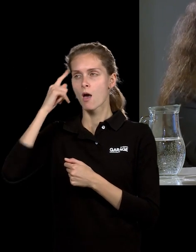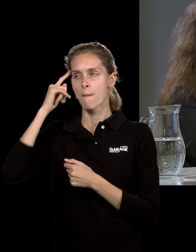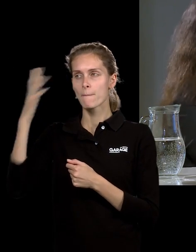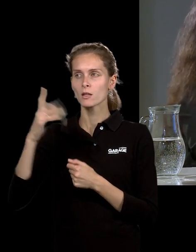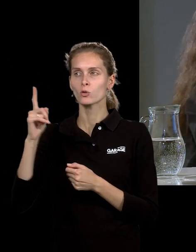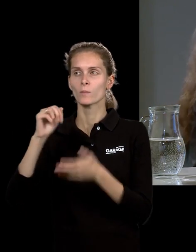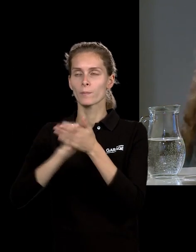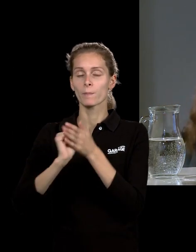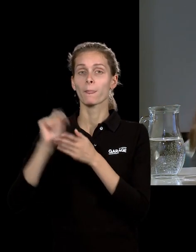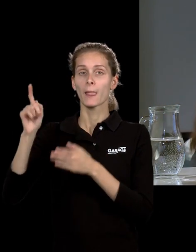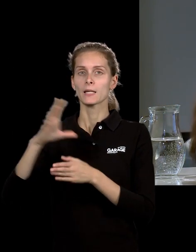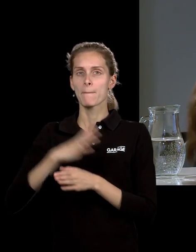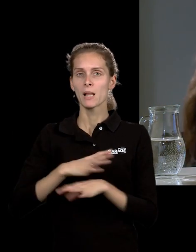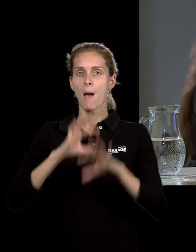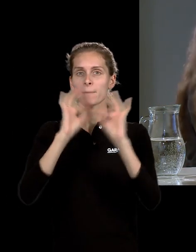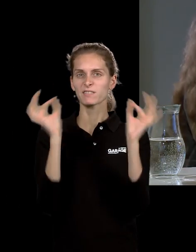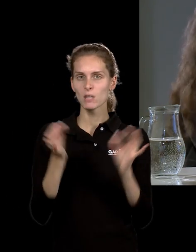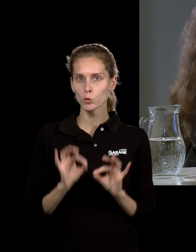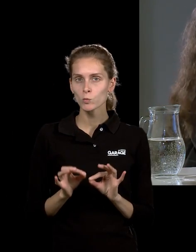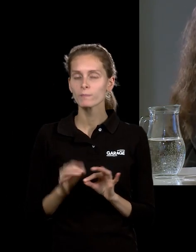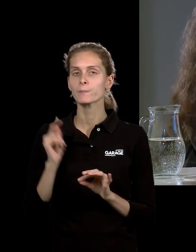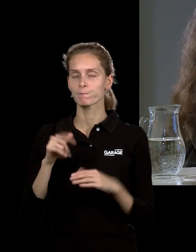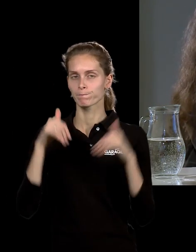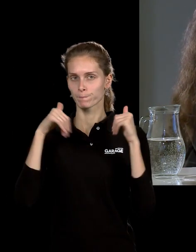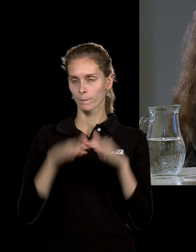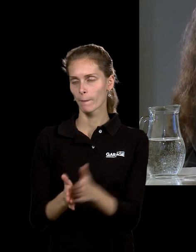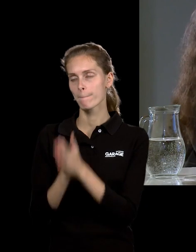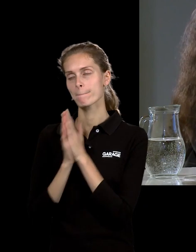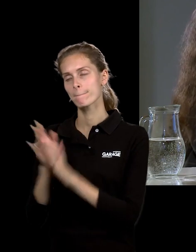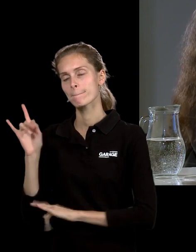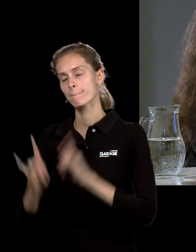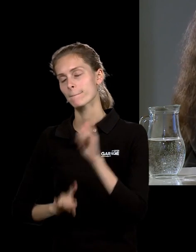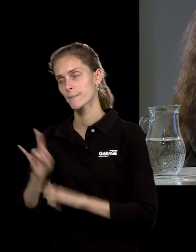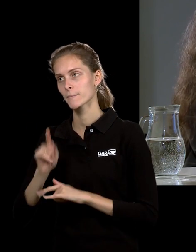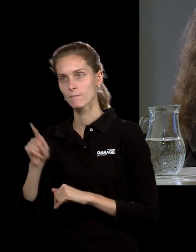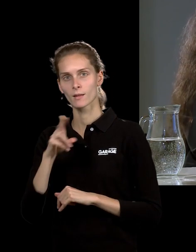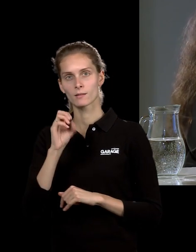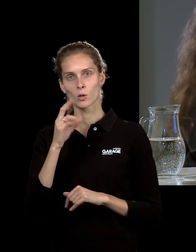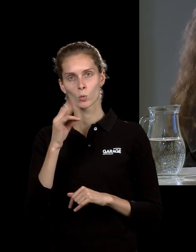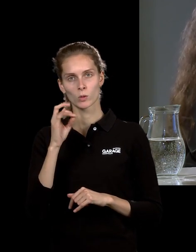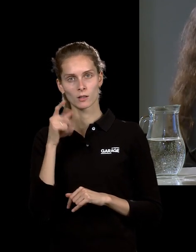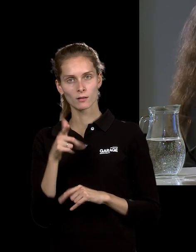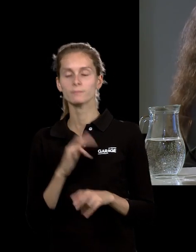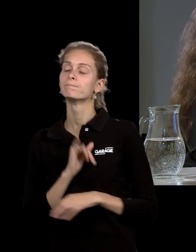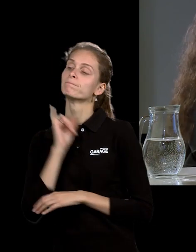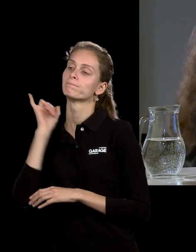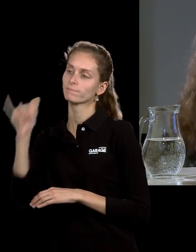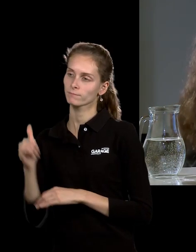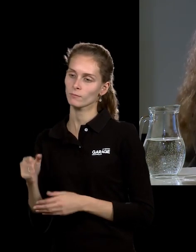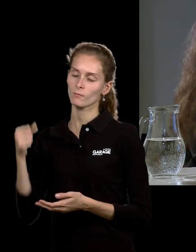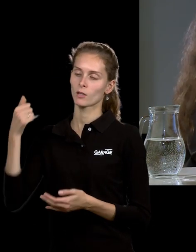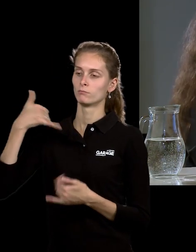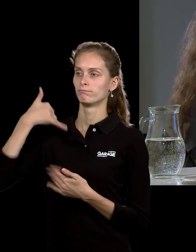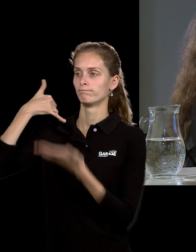будет стер, что это было произведение искусства. И он решает выпросить этот рисунок у де Кунинга. Приходит к нему в гости с бутылкой